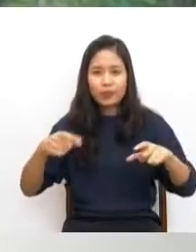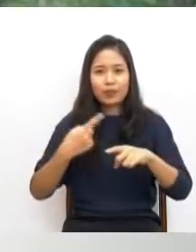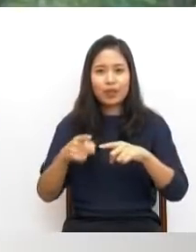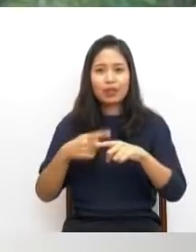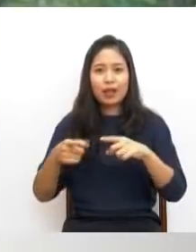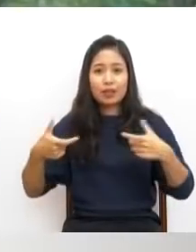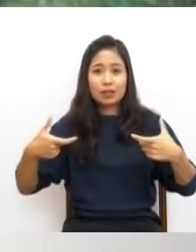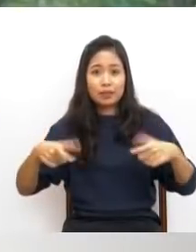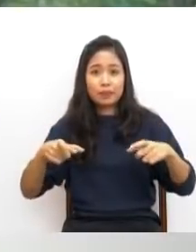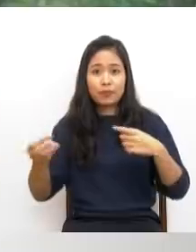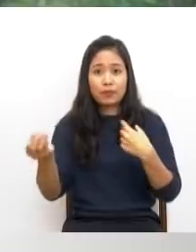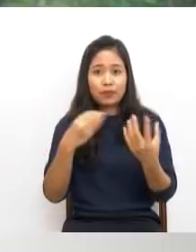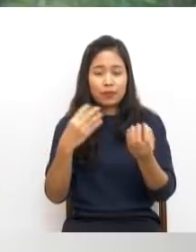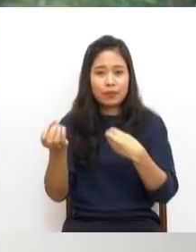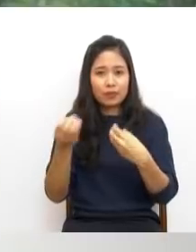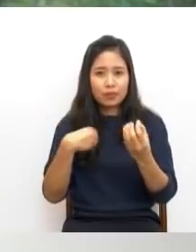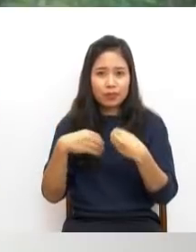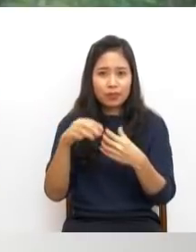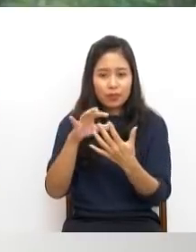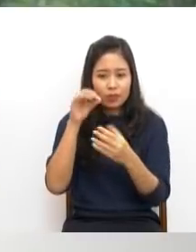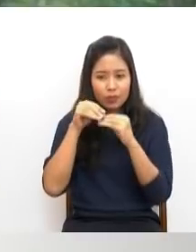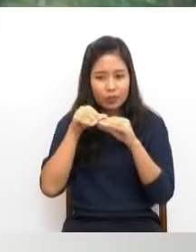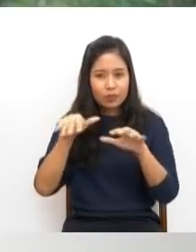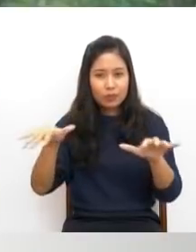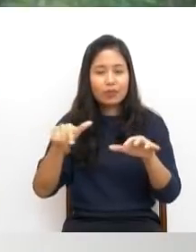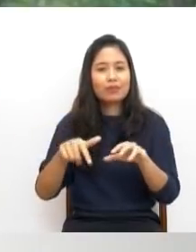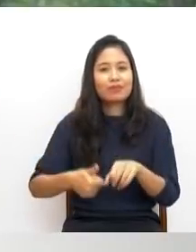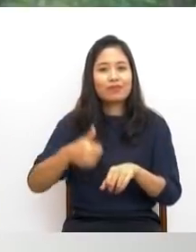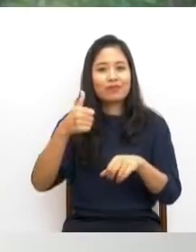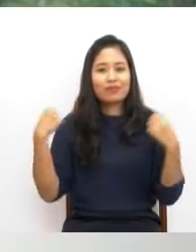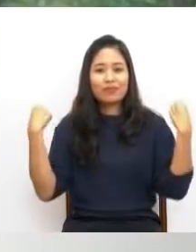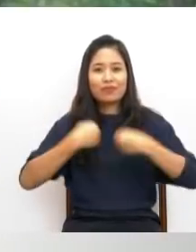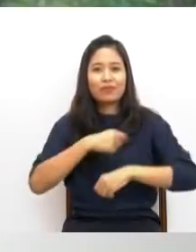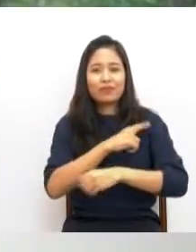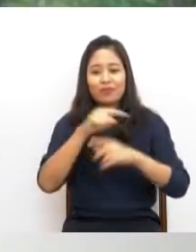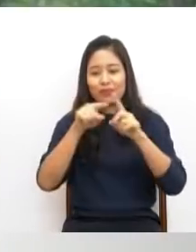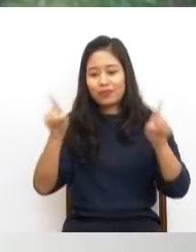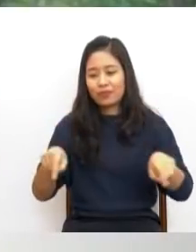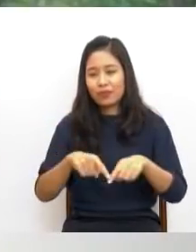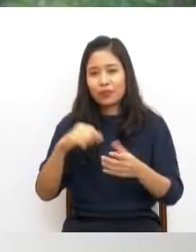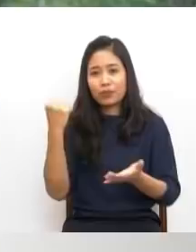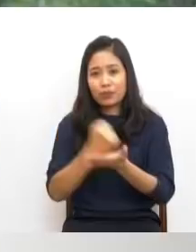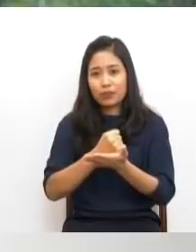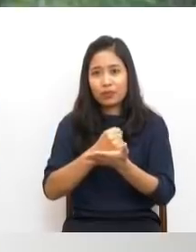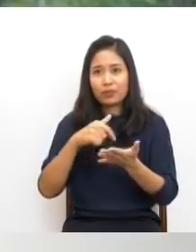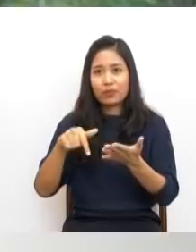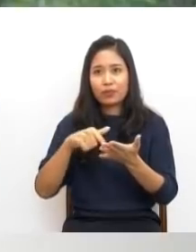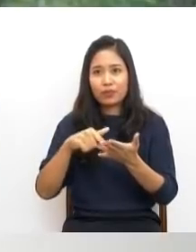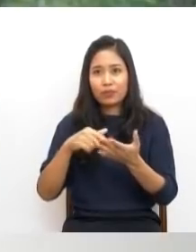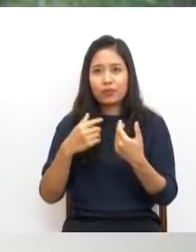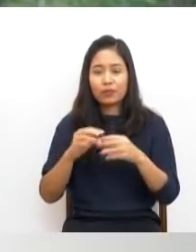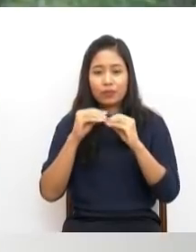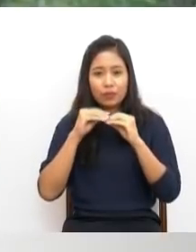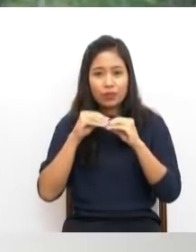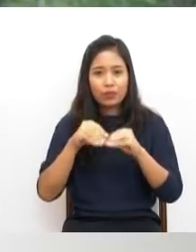ปวิดีโอที่ท่านส่งมานะคะแล้วก็ได้ออกรายการได้รับแน่ๆเลยนั่นคือใบประกาศนียบัตรนะคะแต่สำหรับคลิปวิดีโอใดที่ออกอากาศ